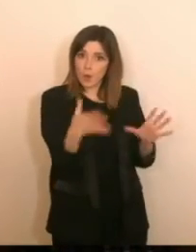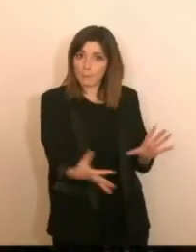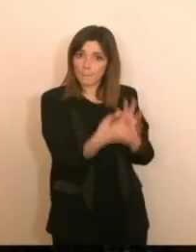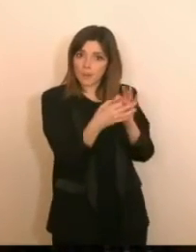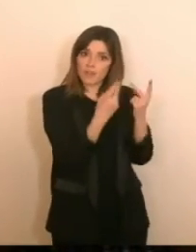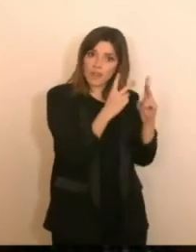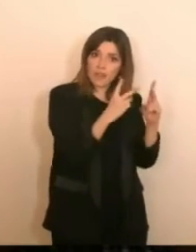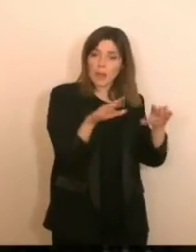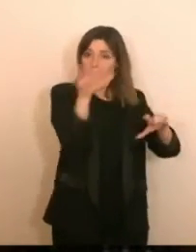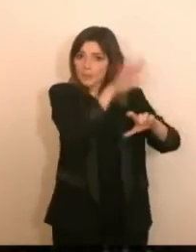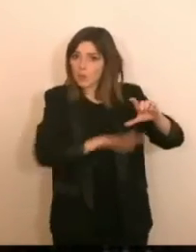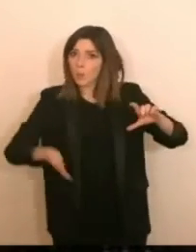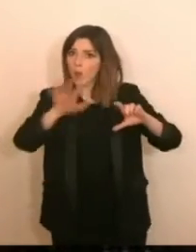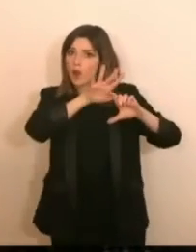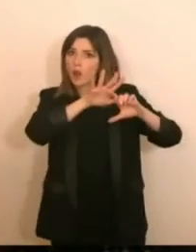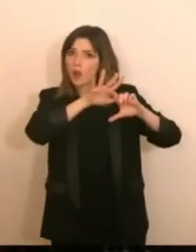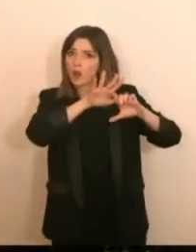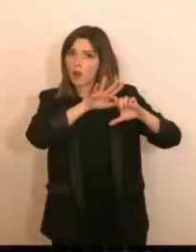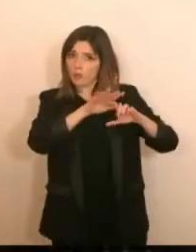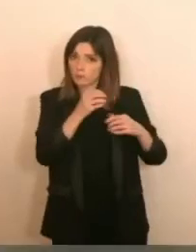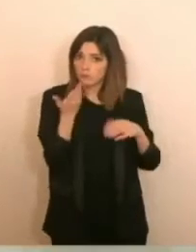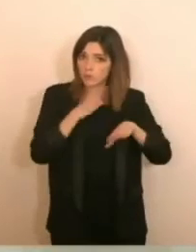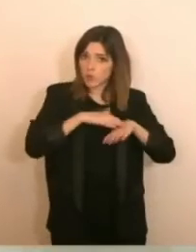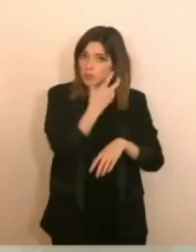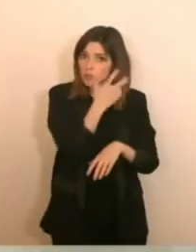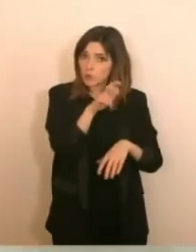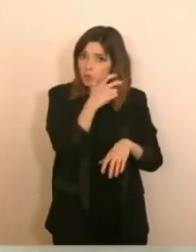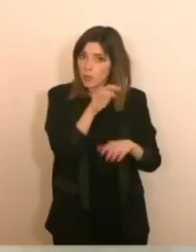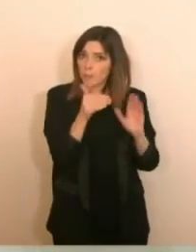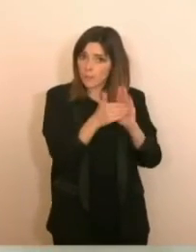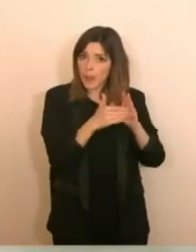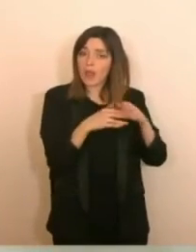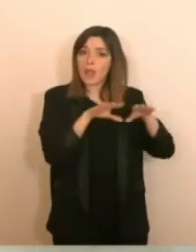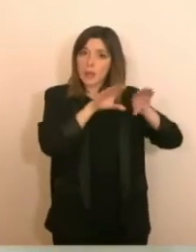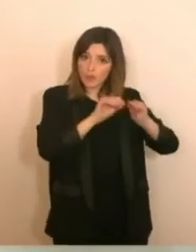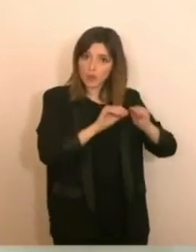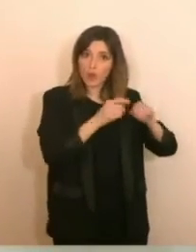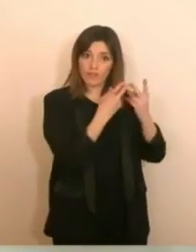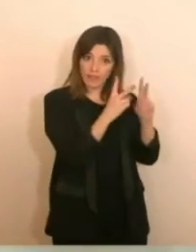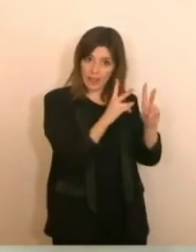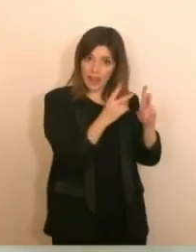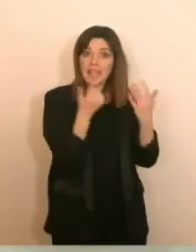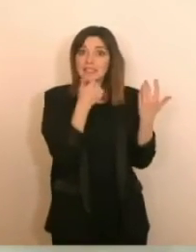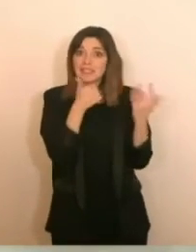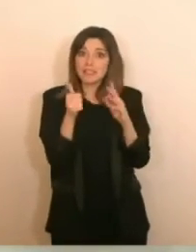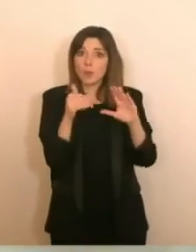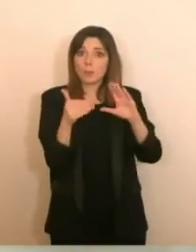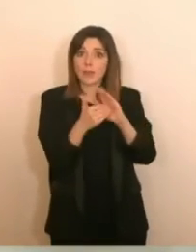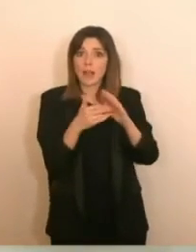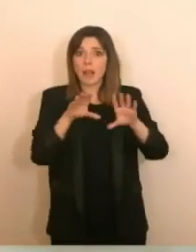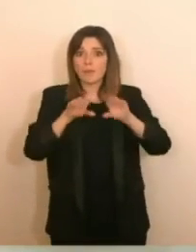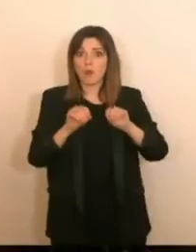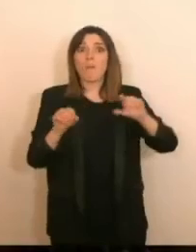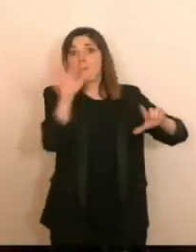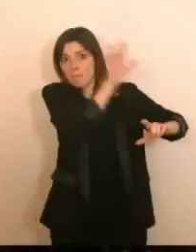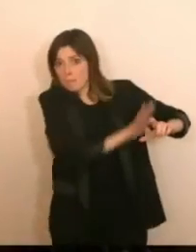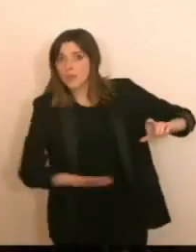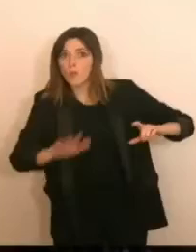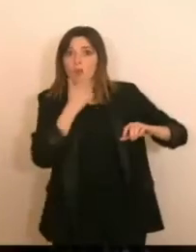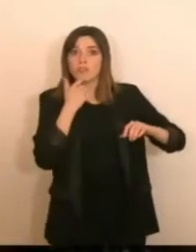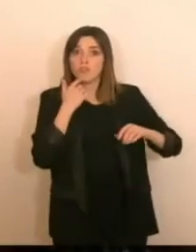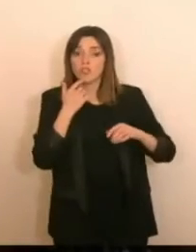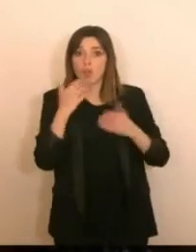nantes c'est plus de 300000 habitants pour la ville c'est plus de six cent mille habitants pour la métropole c'est beaucoup plus gros à vrai dire que rond